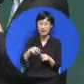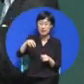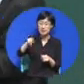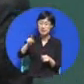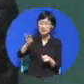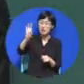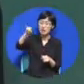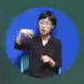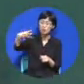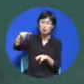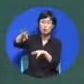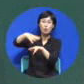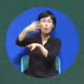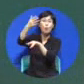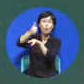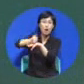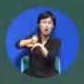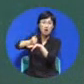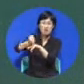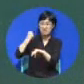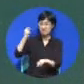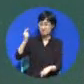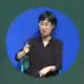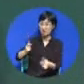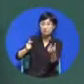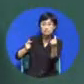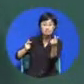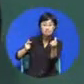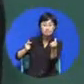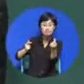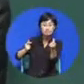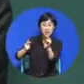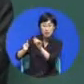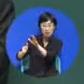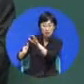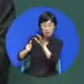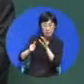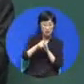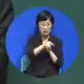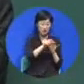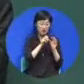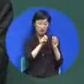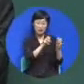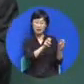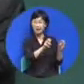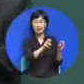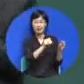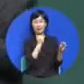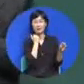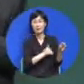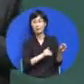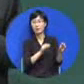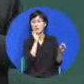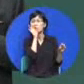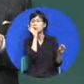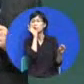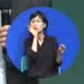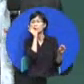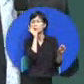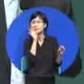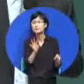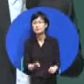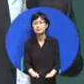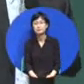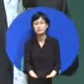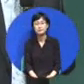사울왕 같은 인물 가지고는 이 일을 못해요. At that time, God could not do this 그렇죠. great work